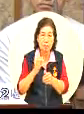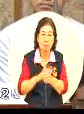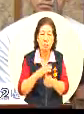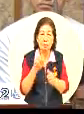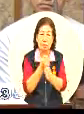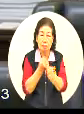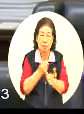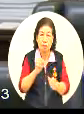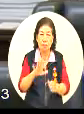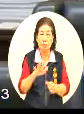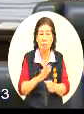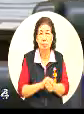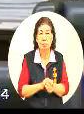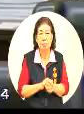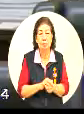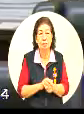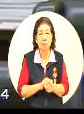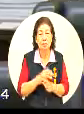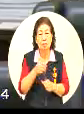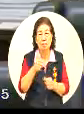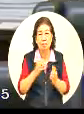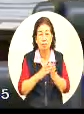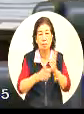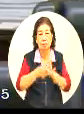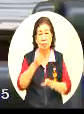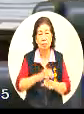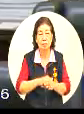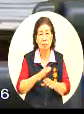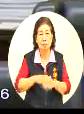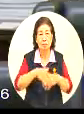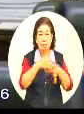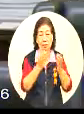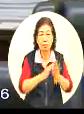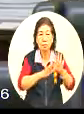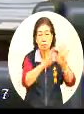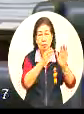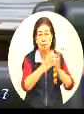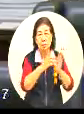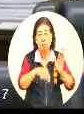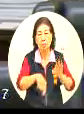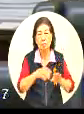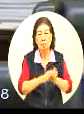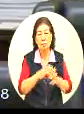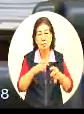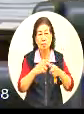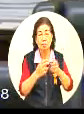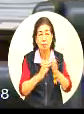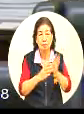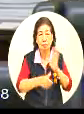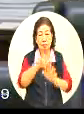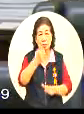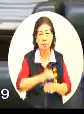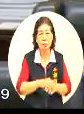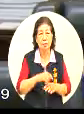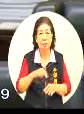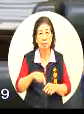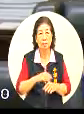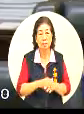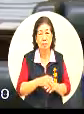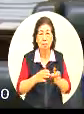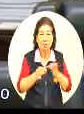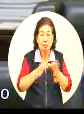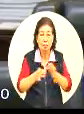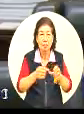冲击。 那谢谢我们局长哦。啊，那都发局李局长，你这一类商业